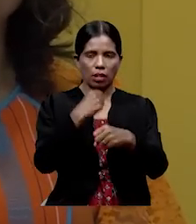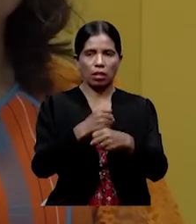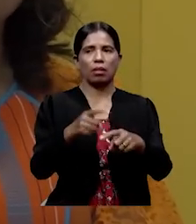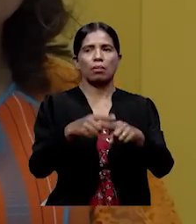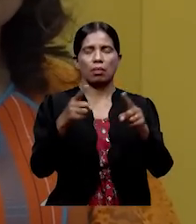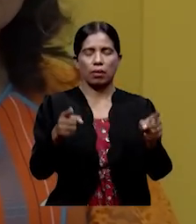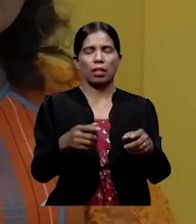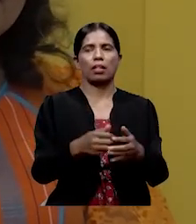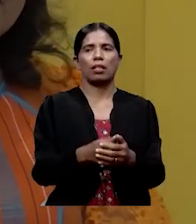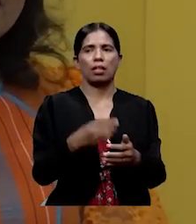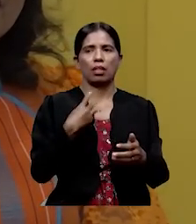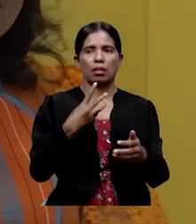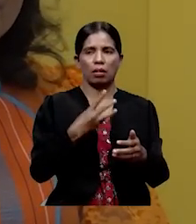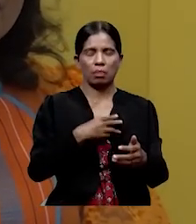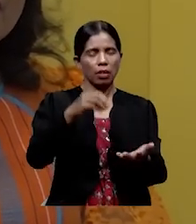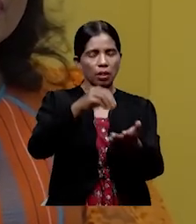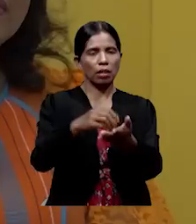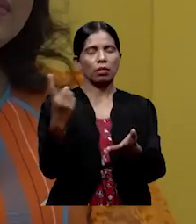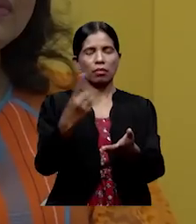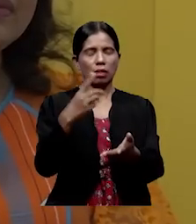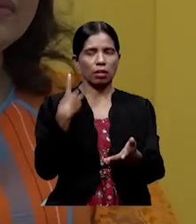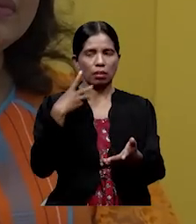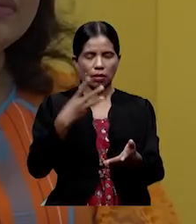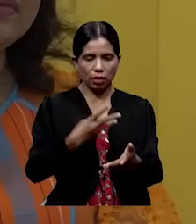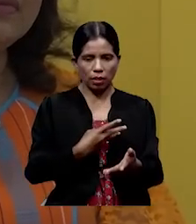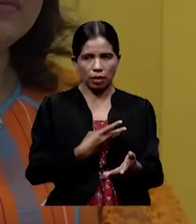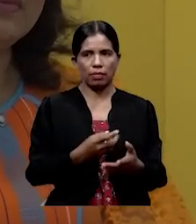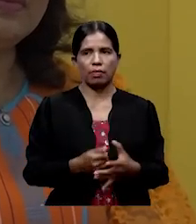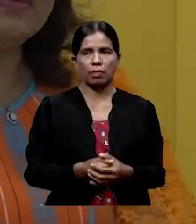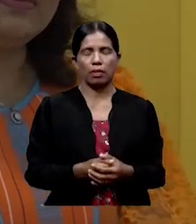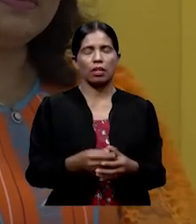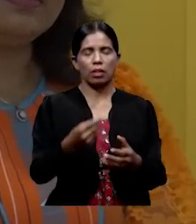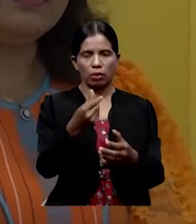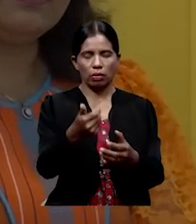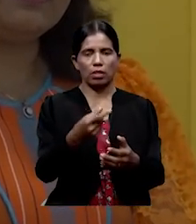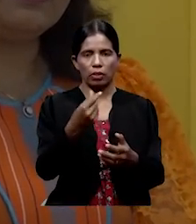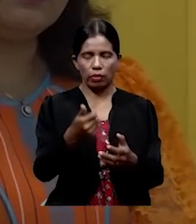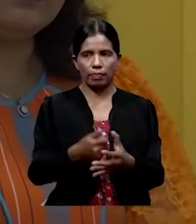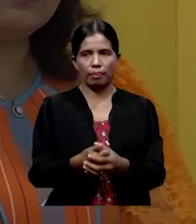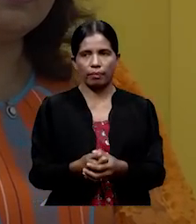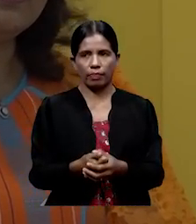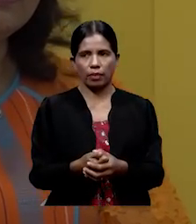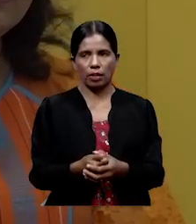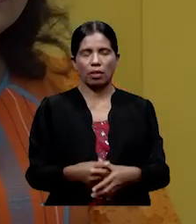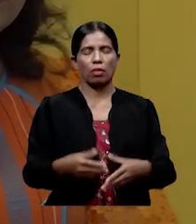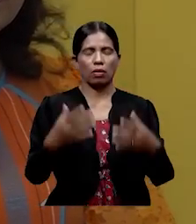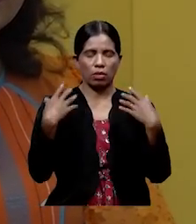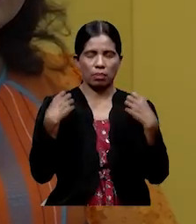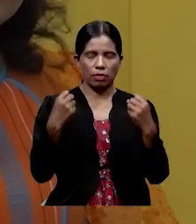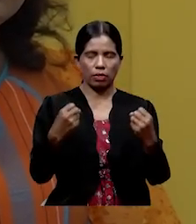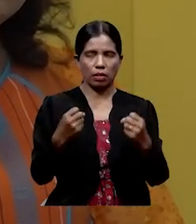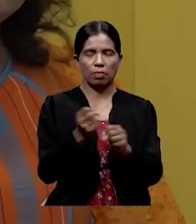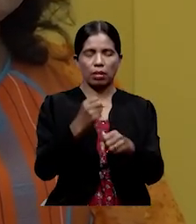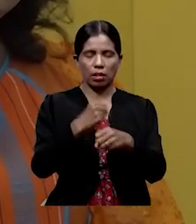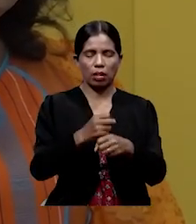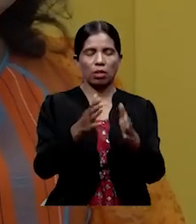ni ami se rai nafat yang mia sarne tuan-tuan koni forsa si halo pasu